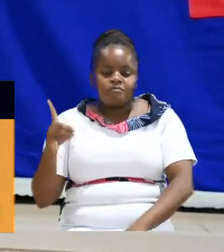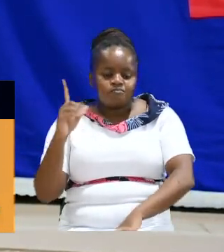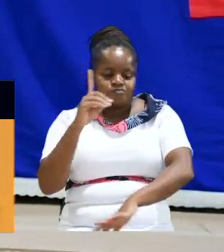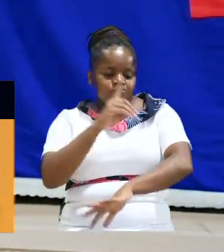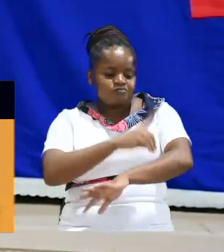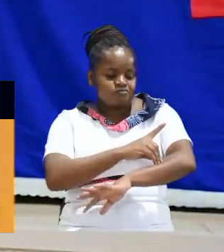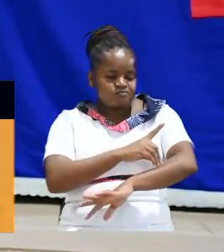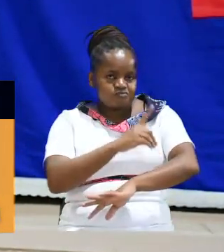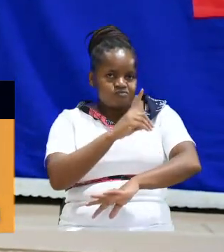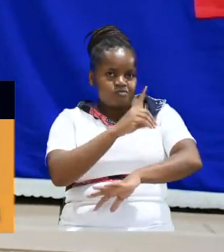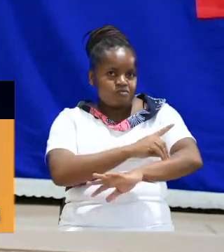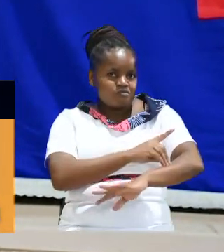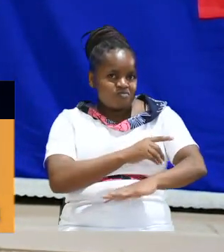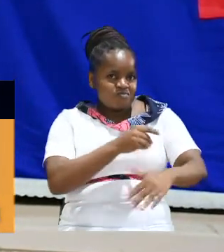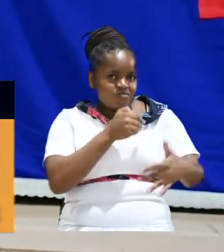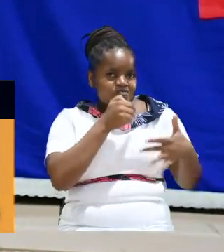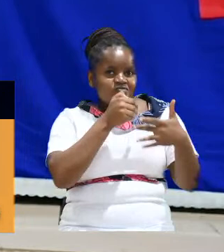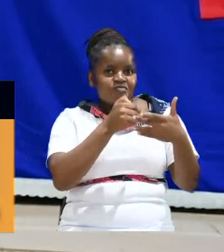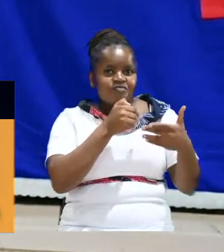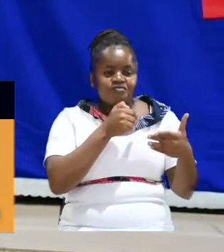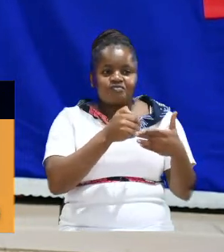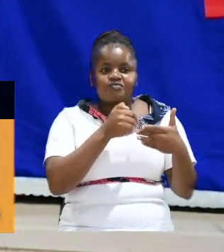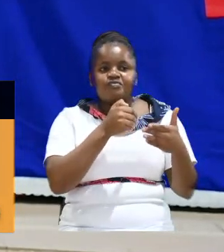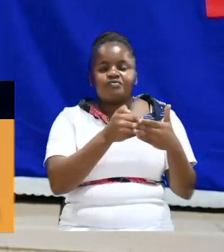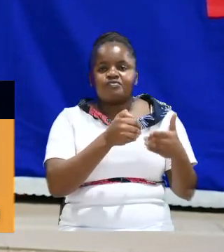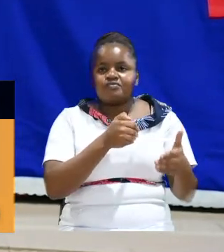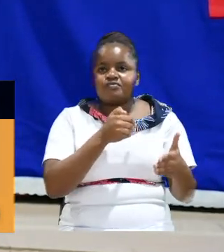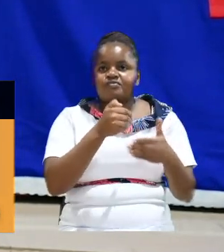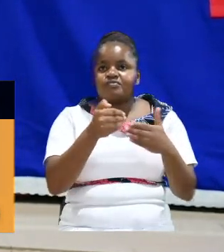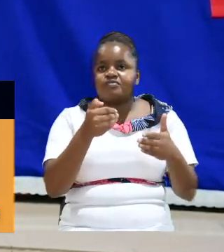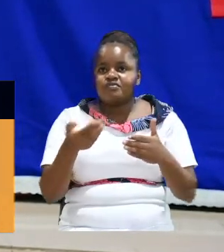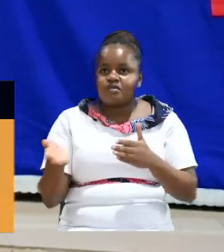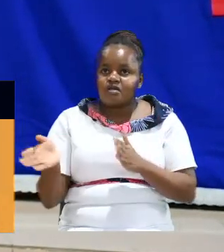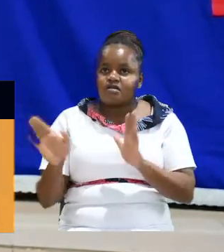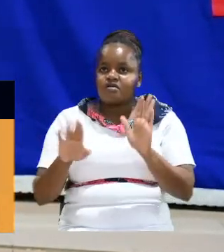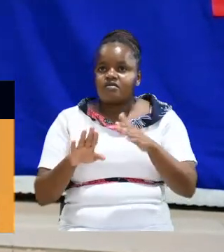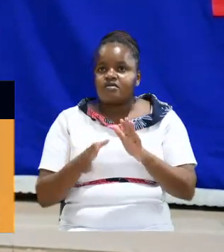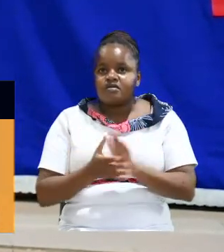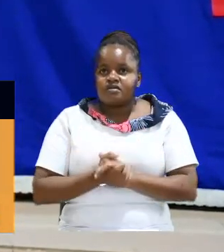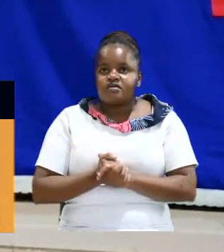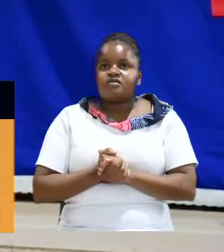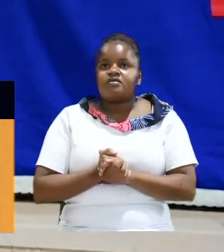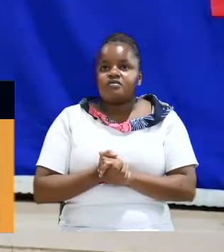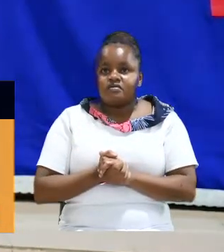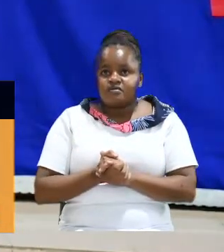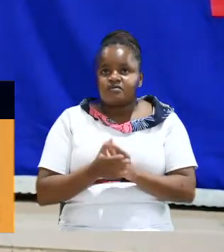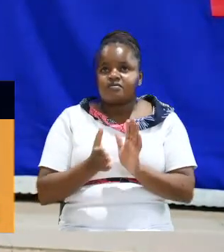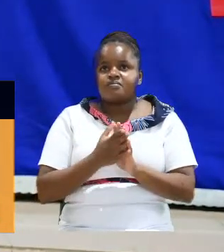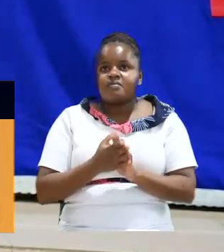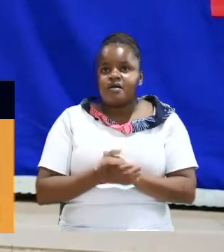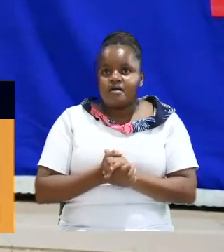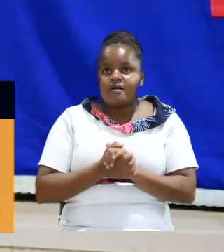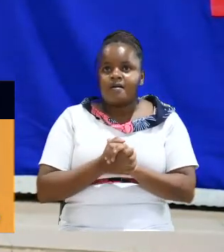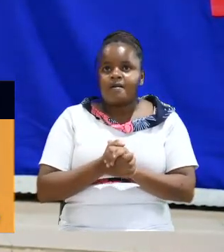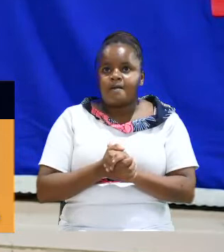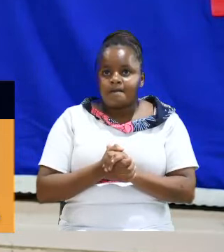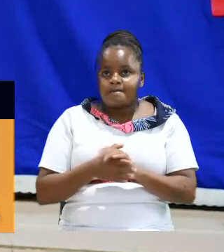zimefika. Ninaomba nirekebishe. Ndugu zangu